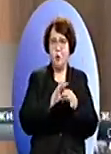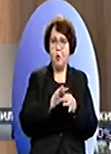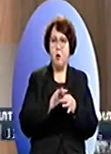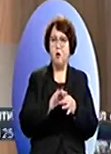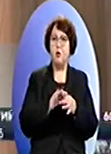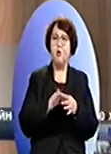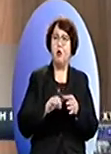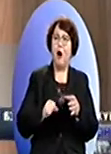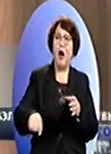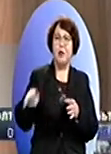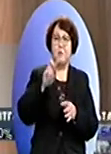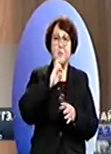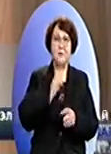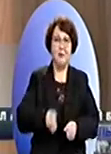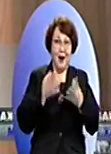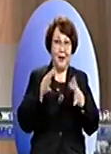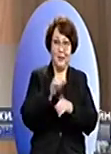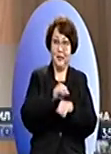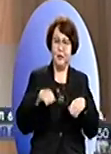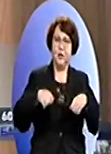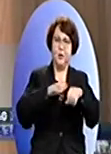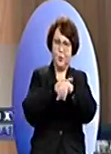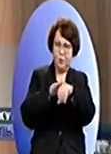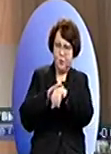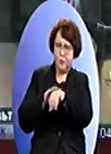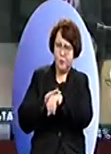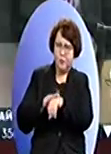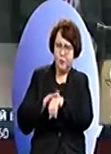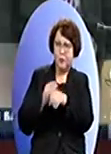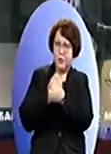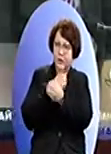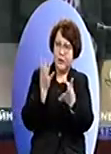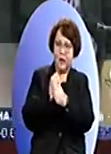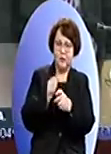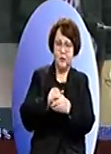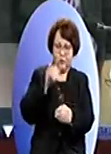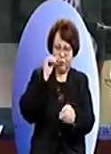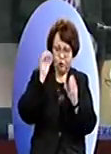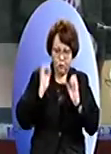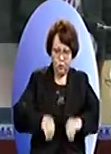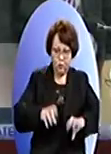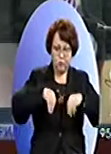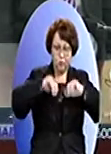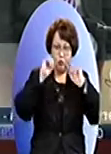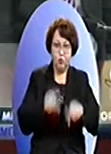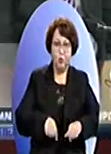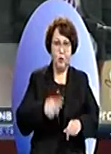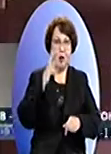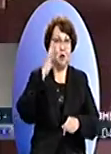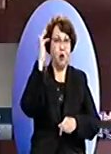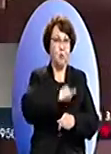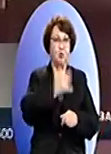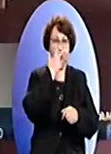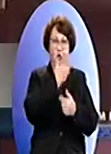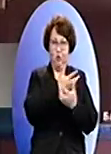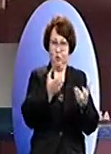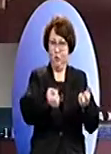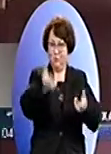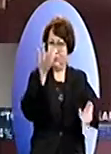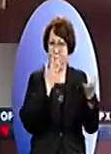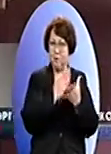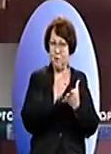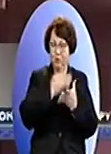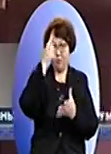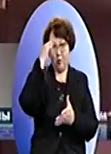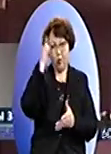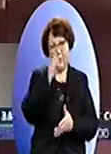тогтгдл гарахад тэр даруйдаа ард иргэдээс уучлалт гуйж албан ажлаасаа чөлөөлөгдөх хүсэлтэй өгч буй олон жишээг бид гадны улс орноос харддаг. Манай